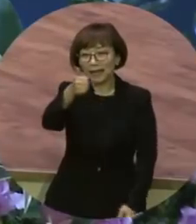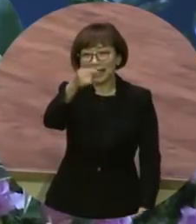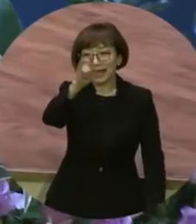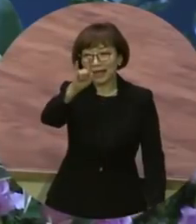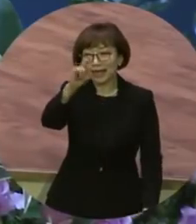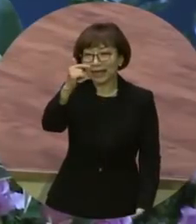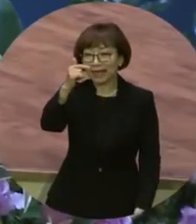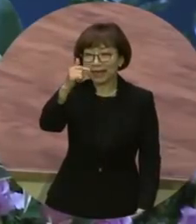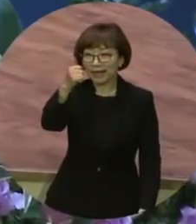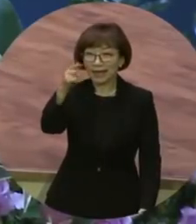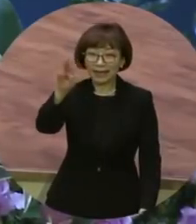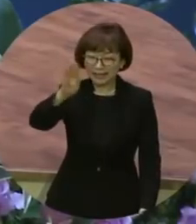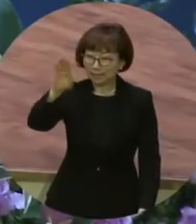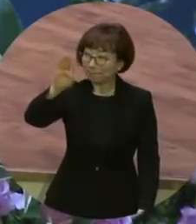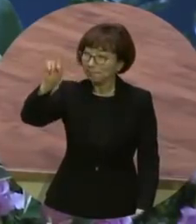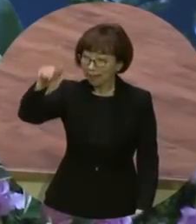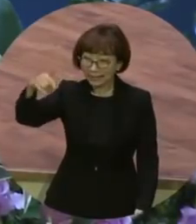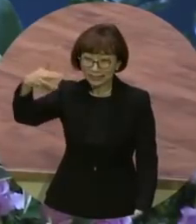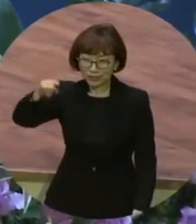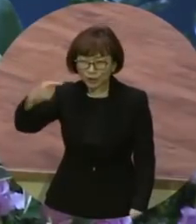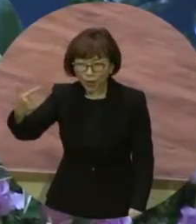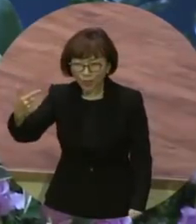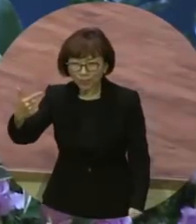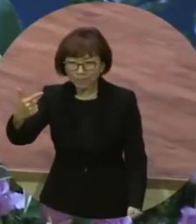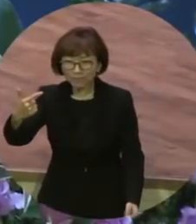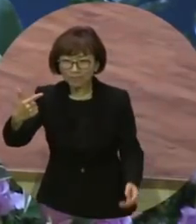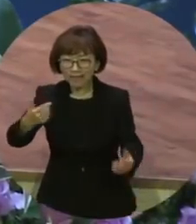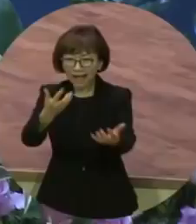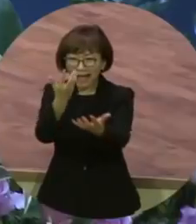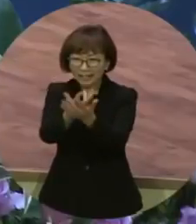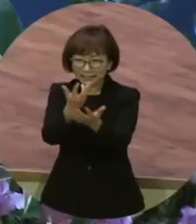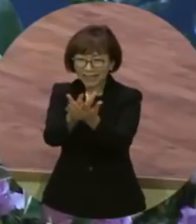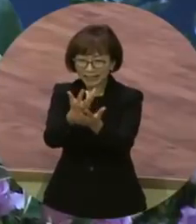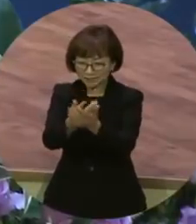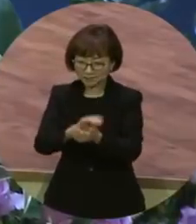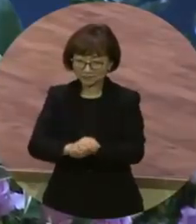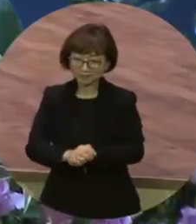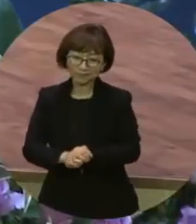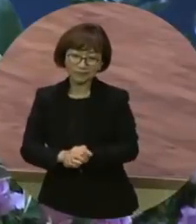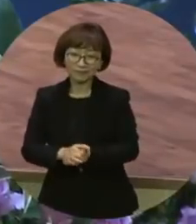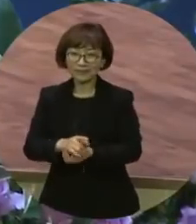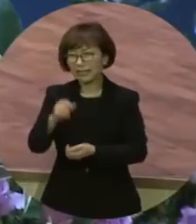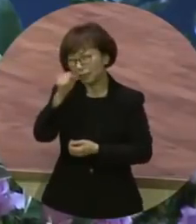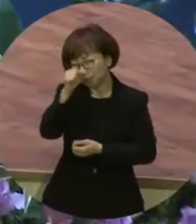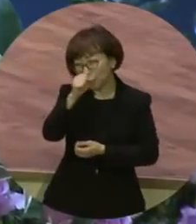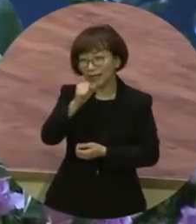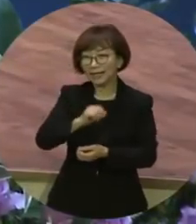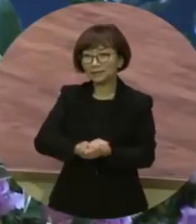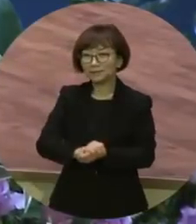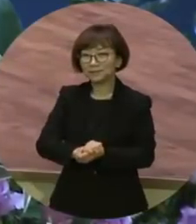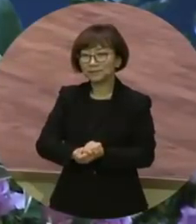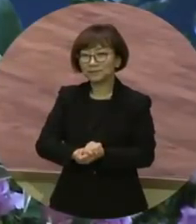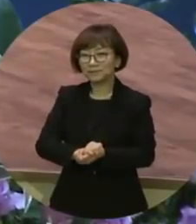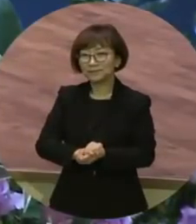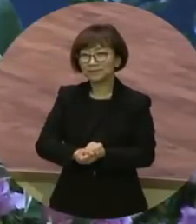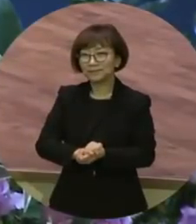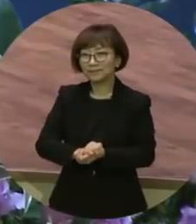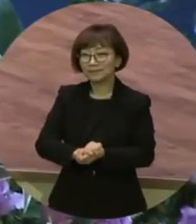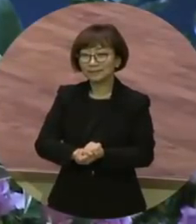되었냐면 유광수 목사님 사위 되시는 분이 얼마 전에 목사 안수를 받으셨어요. 뭐 저랑 좀 이제 친분이 있어서